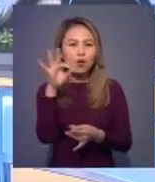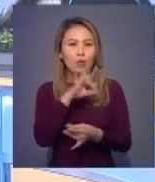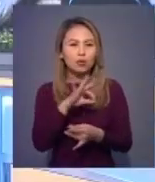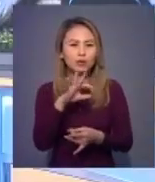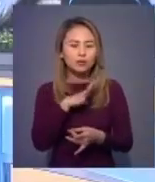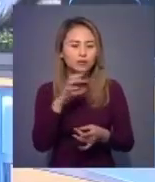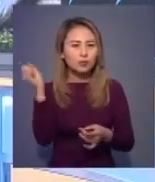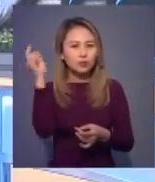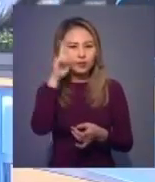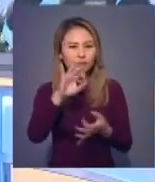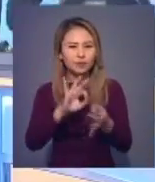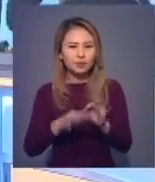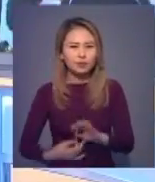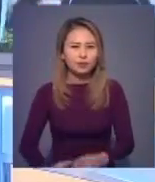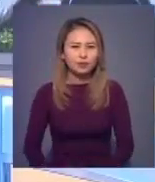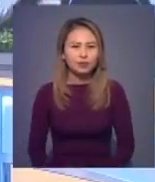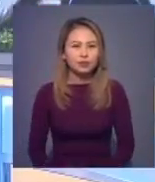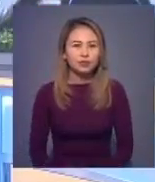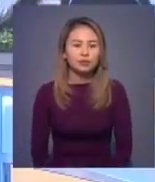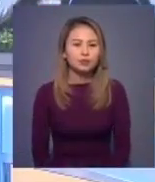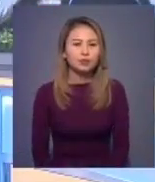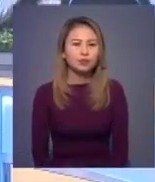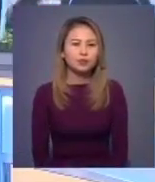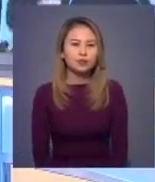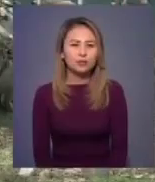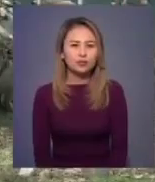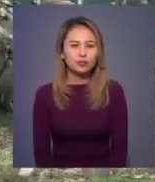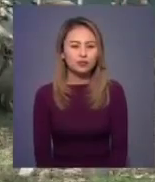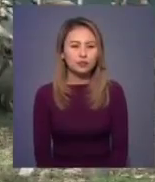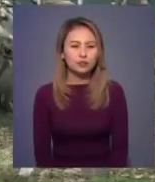мүмкіндігі қандай? Талғатбек Әбдіғожа тарқатады.